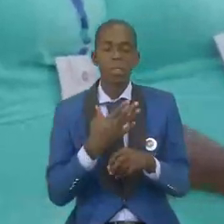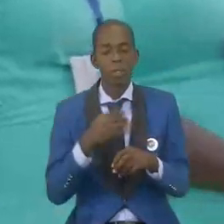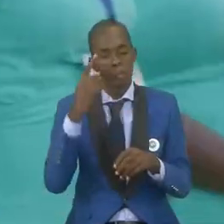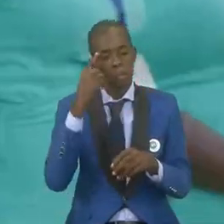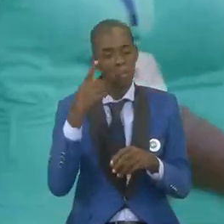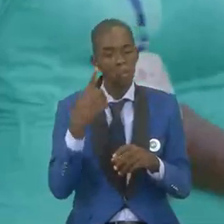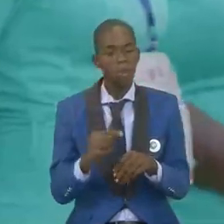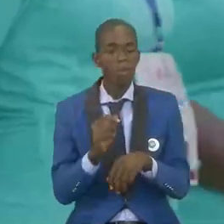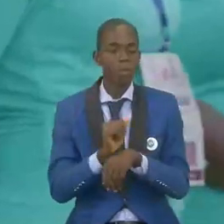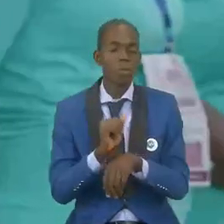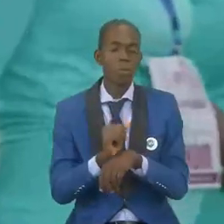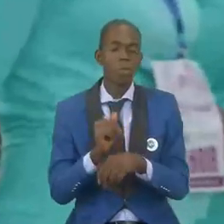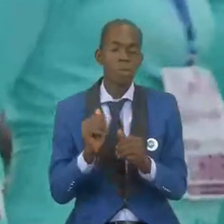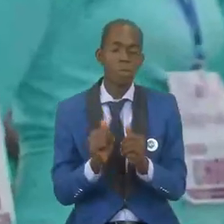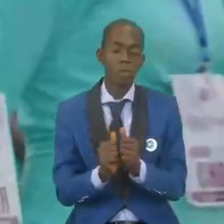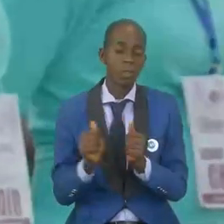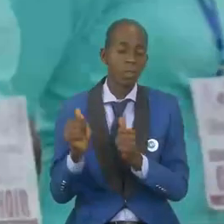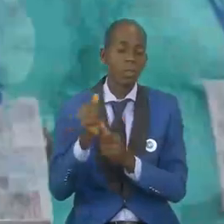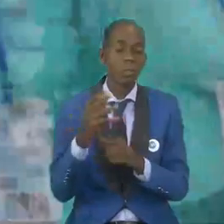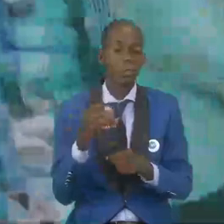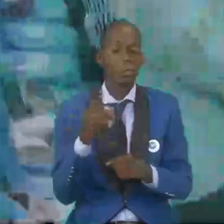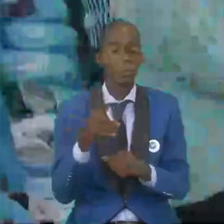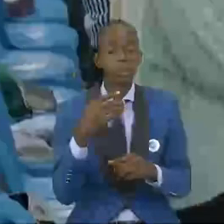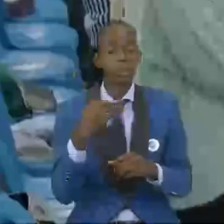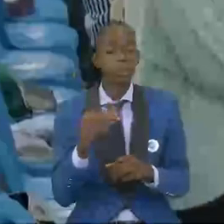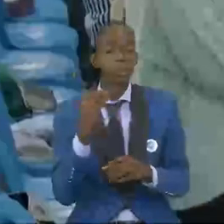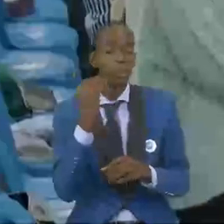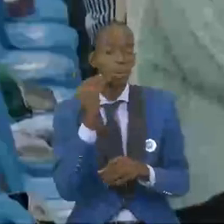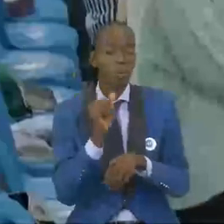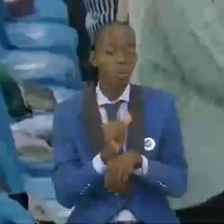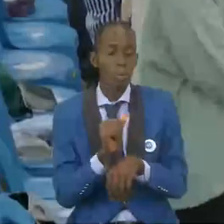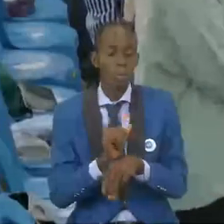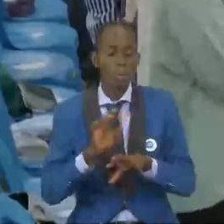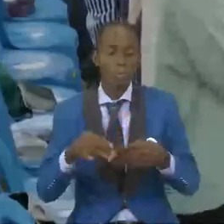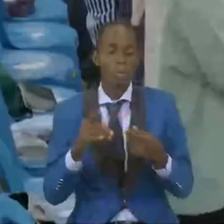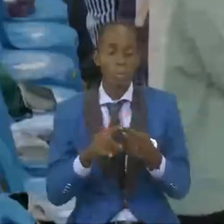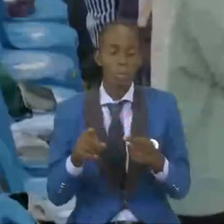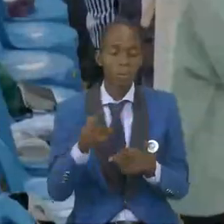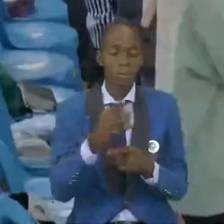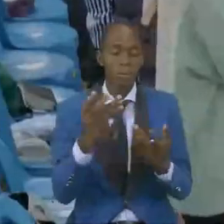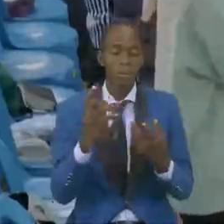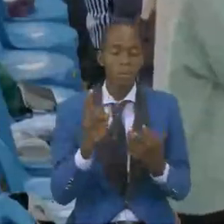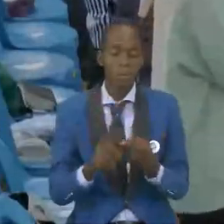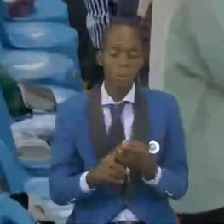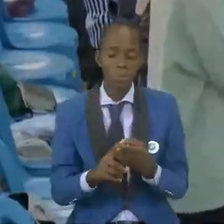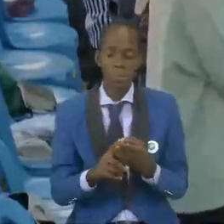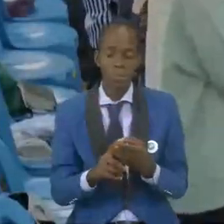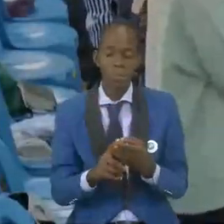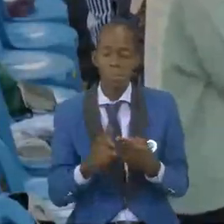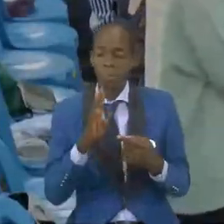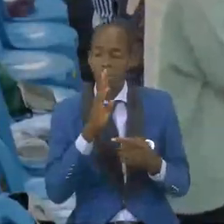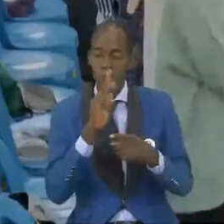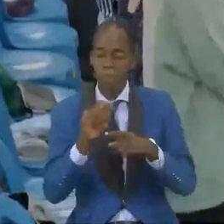les adversités. Et pour la tâche que tu as, le devoir que tu